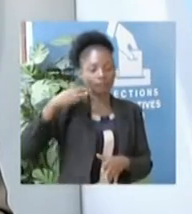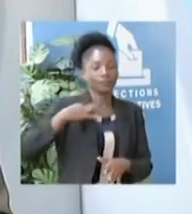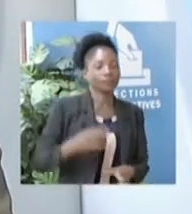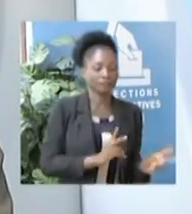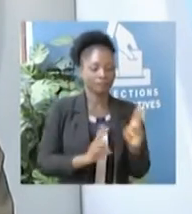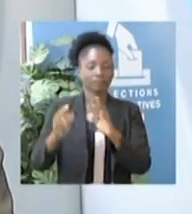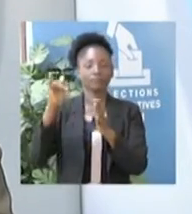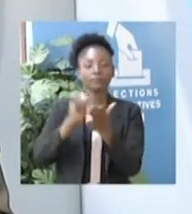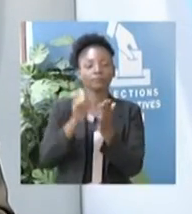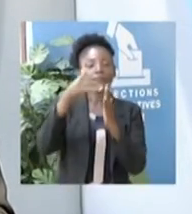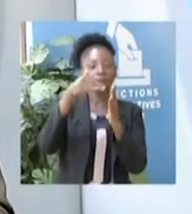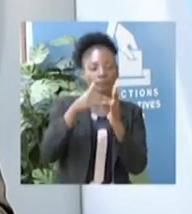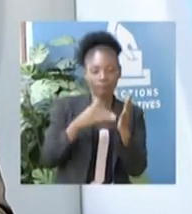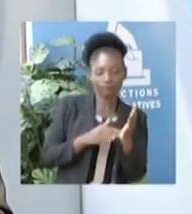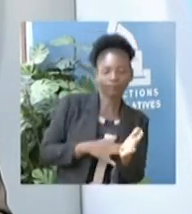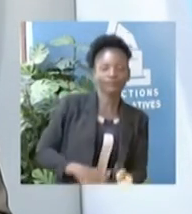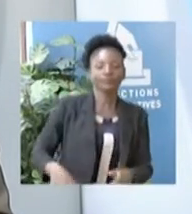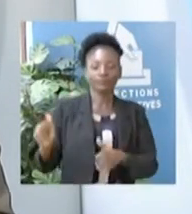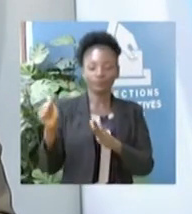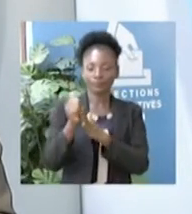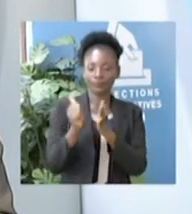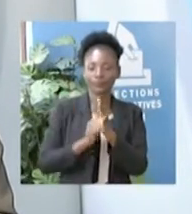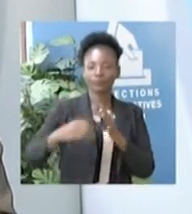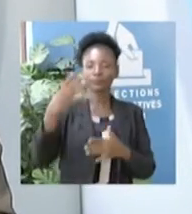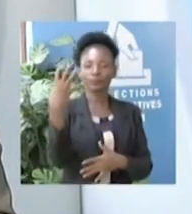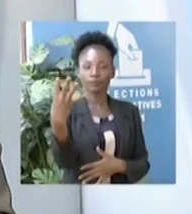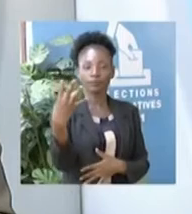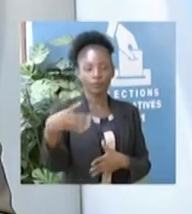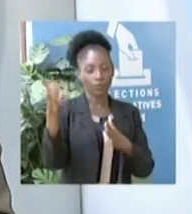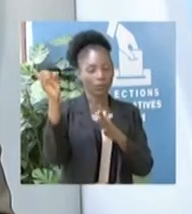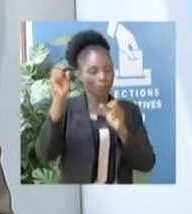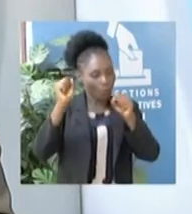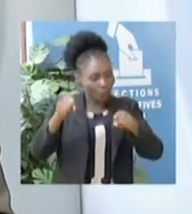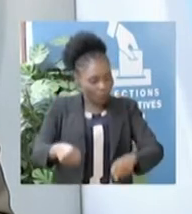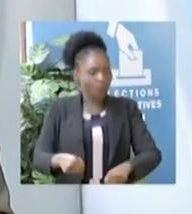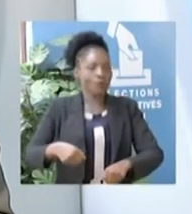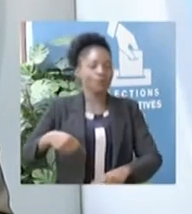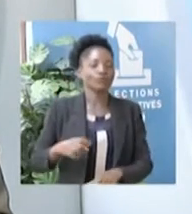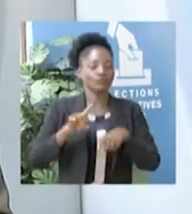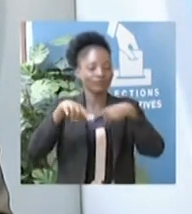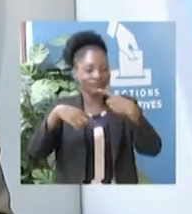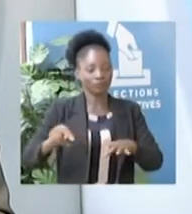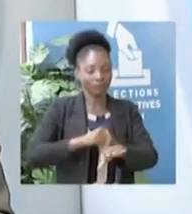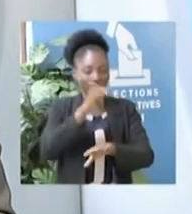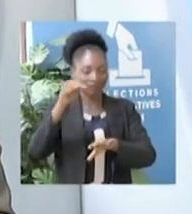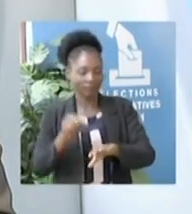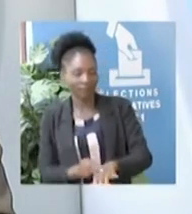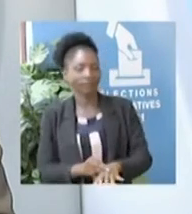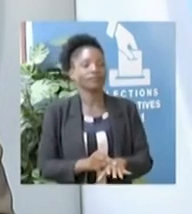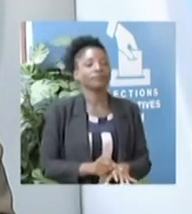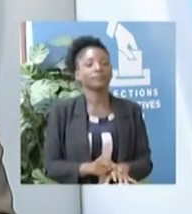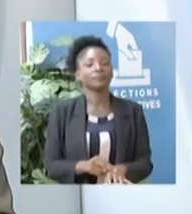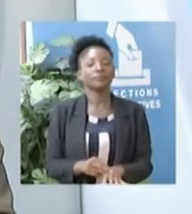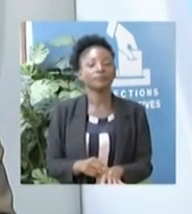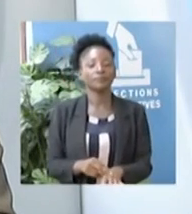constitutionnel, rappelle le président de la CEI. Le droit de contester l'élection à l'Assemblée nationale